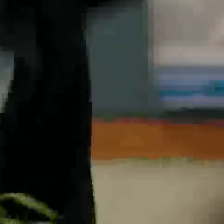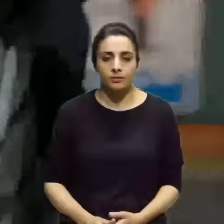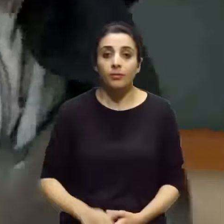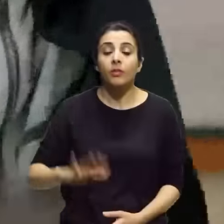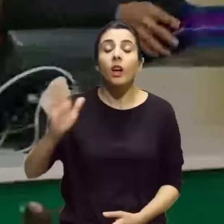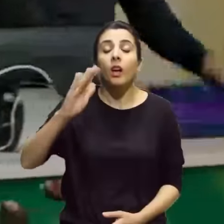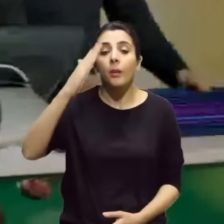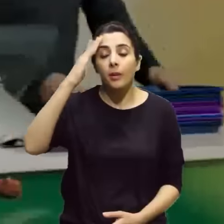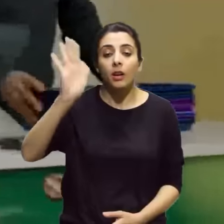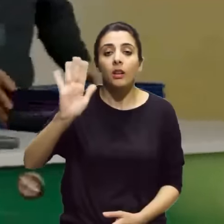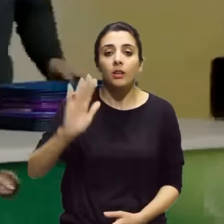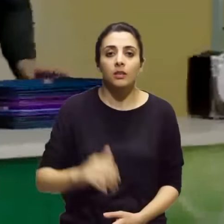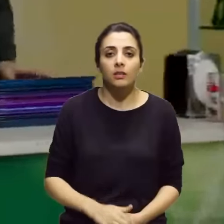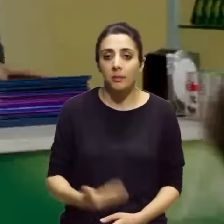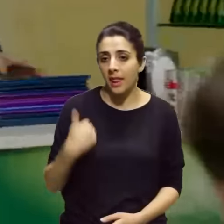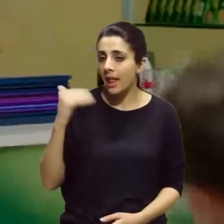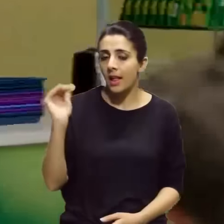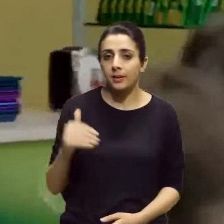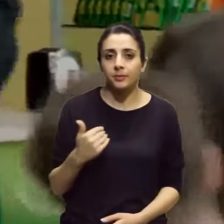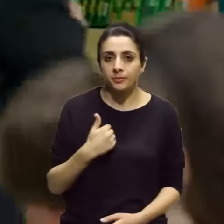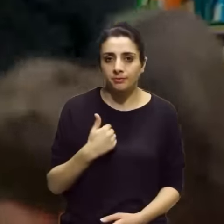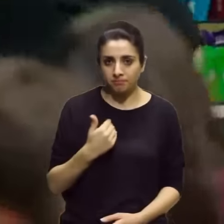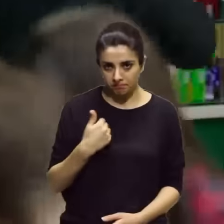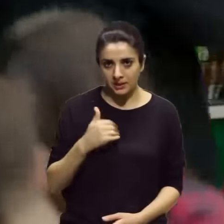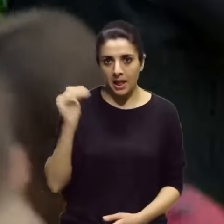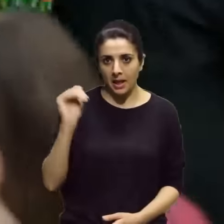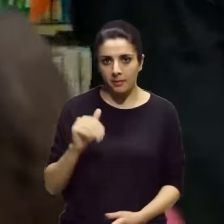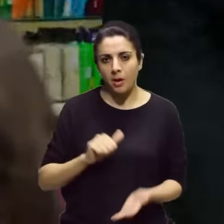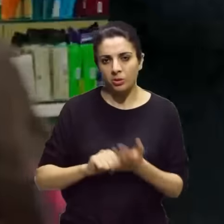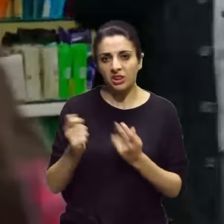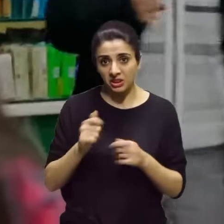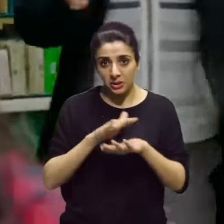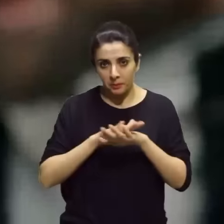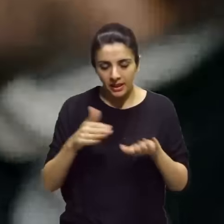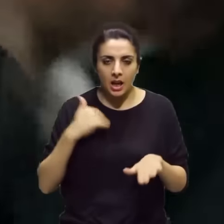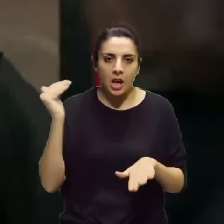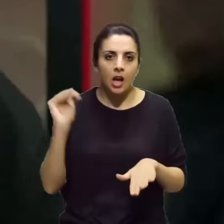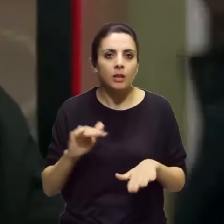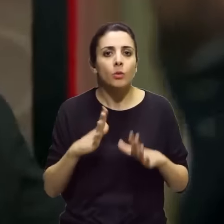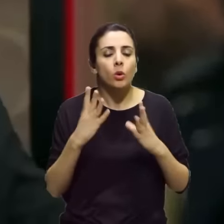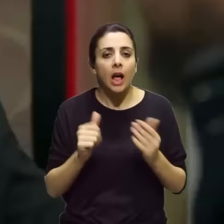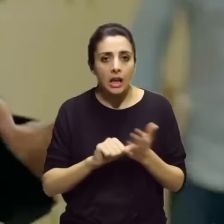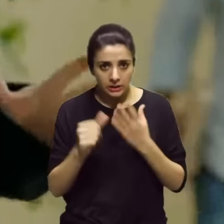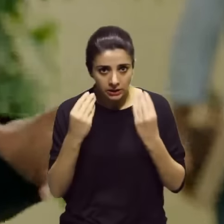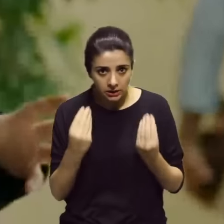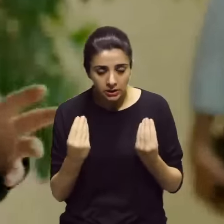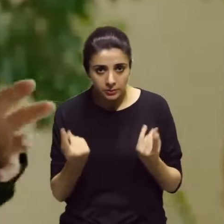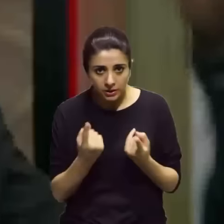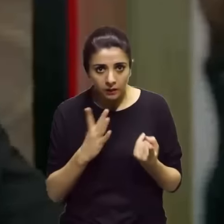Hay millet! Ne geldim? Geçtim, hallettim. Bütün işleri bitirdim, geldim. Nedir vaziyet? Her şey yolunda,